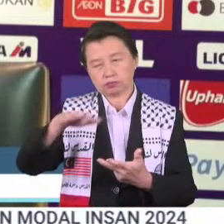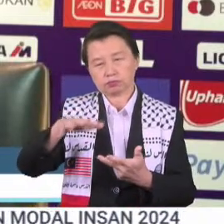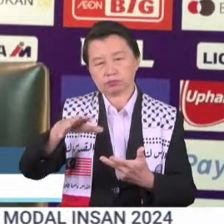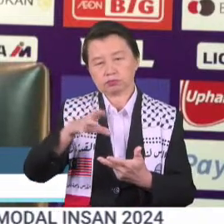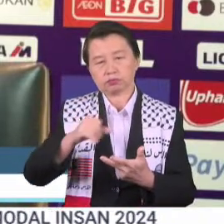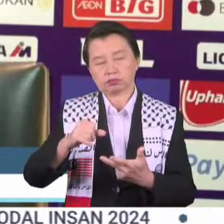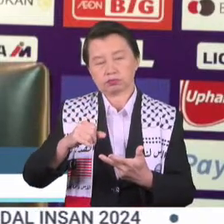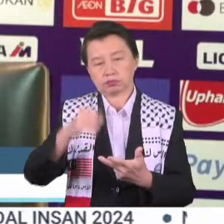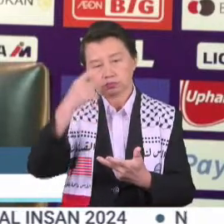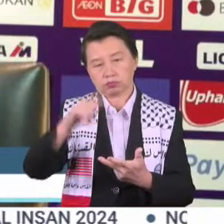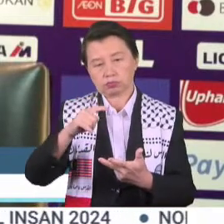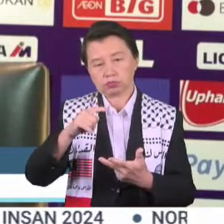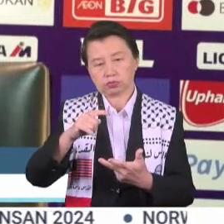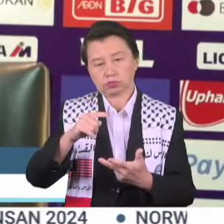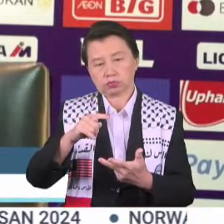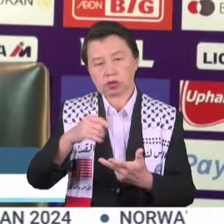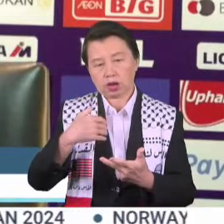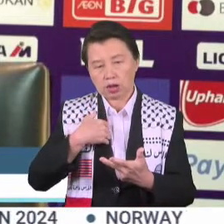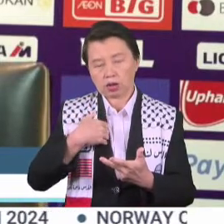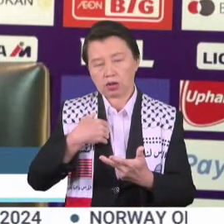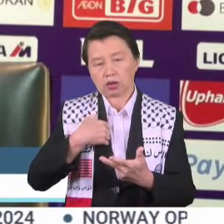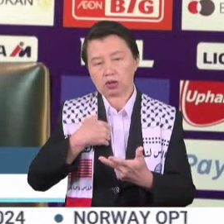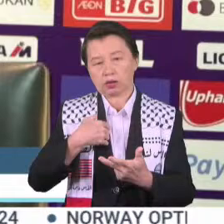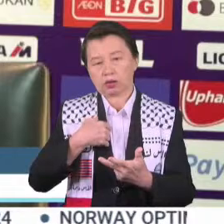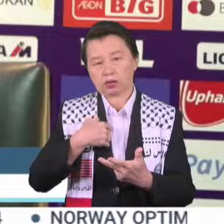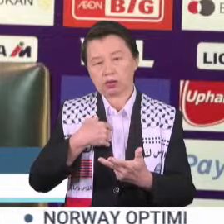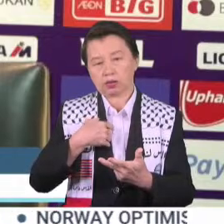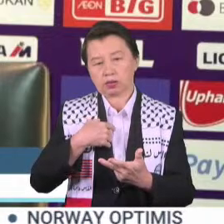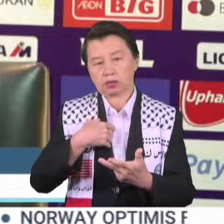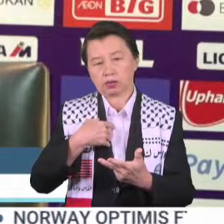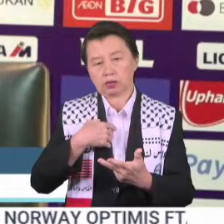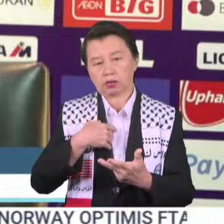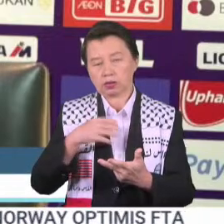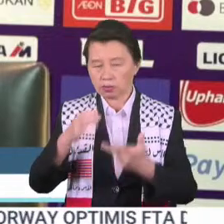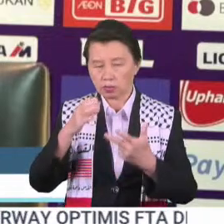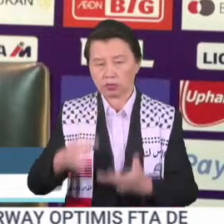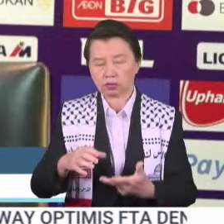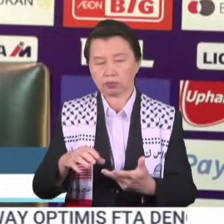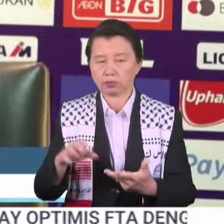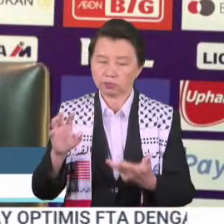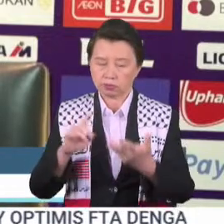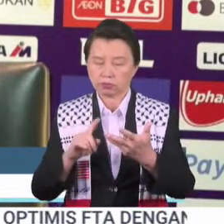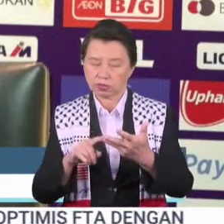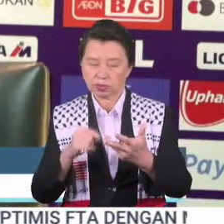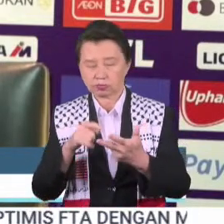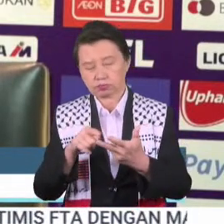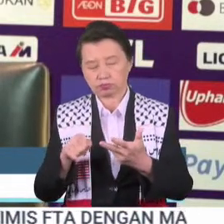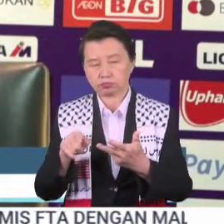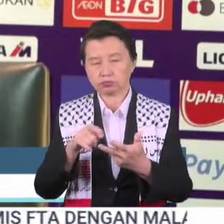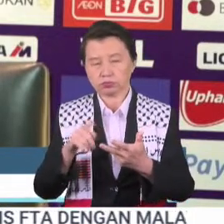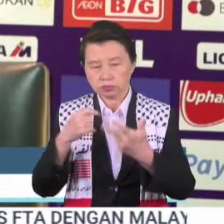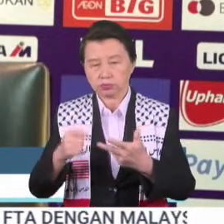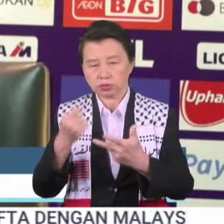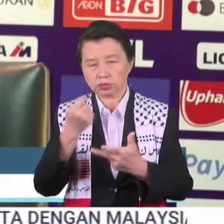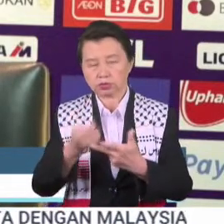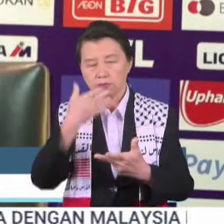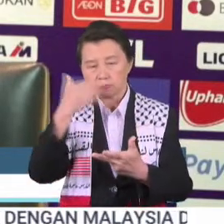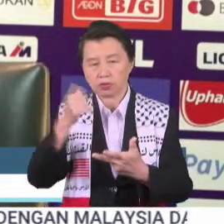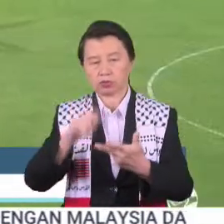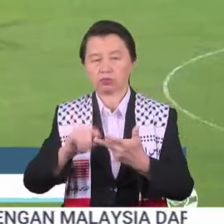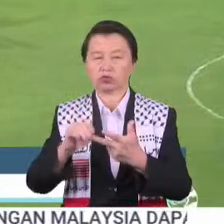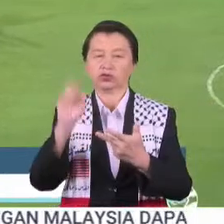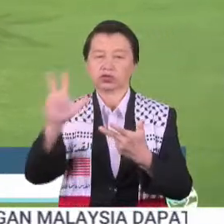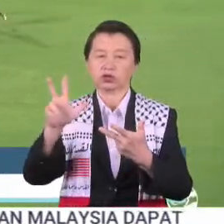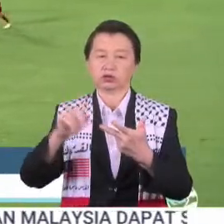ialah untuk berada di sekali kita dah confirm 4 atas lah, jadi kita perlukan antara tempat terbaik tu nombor